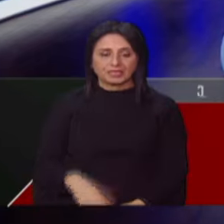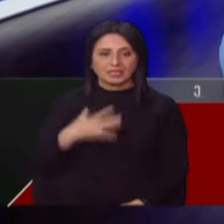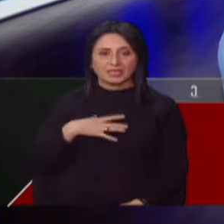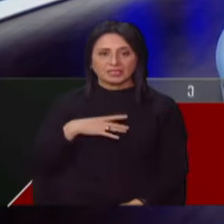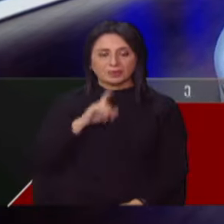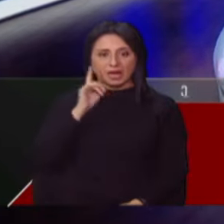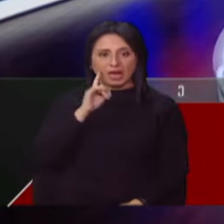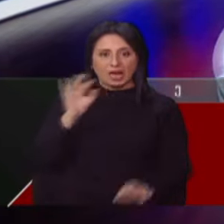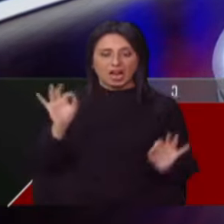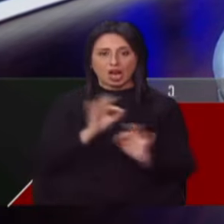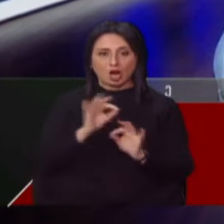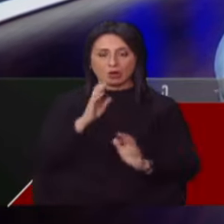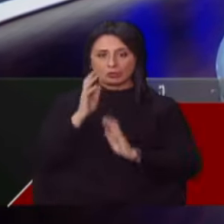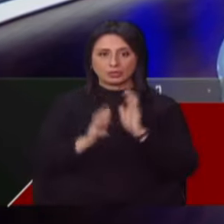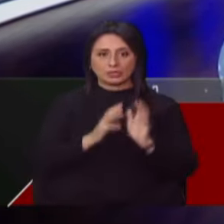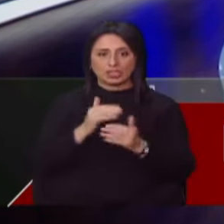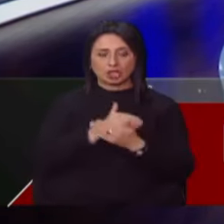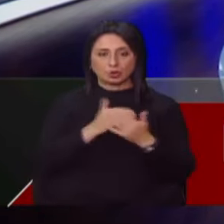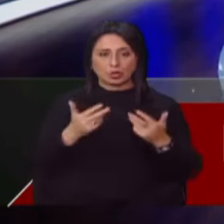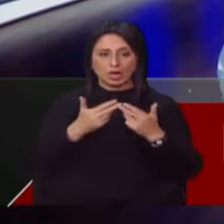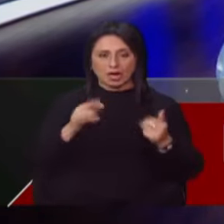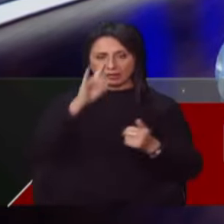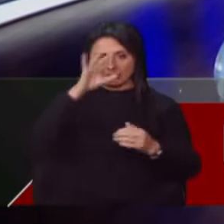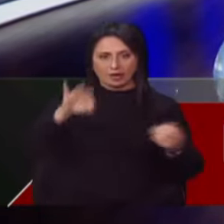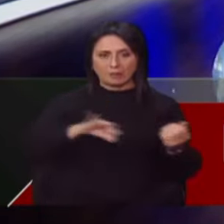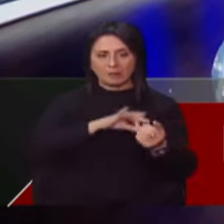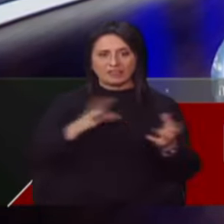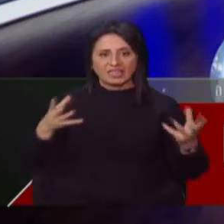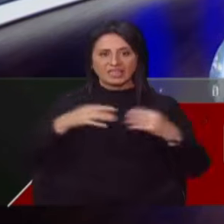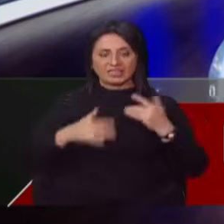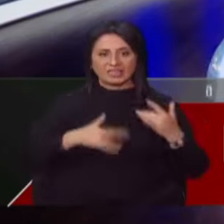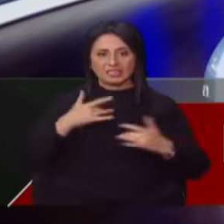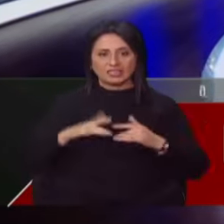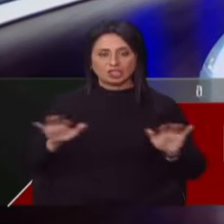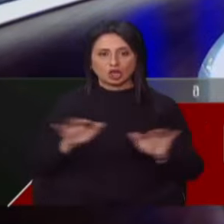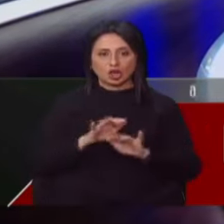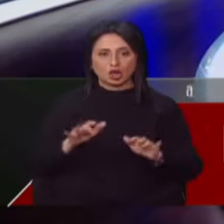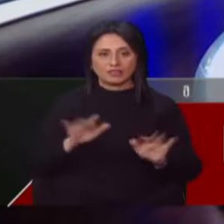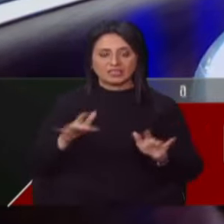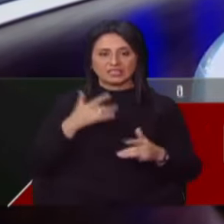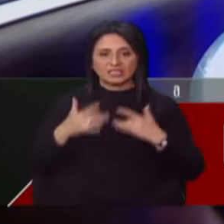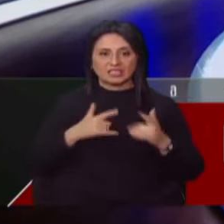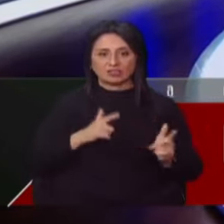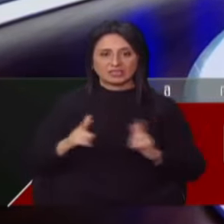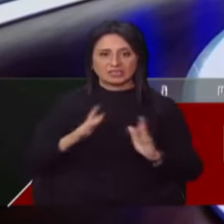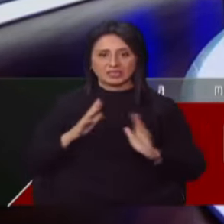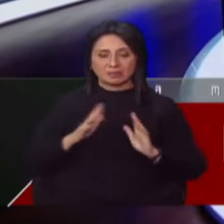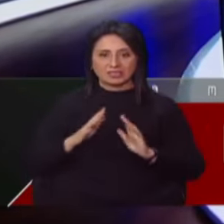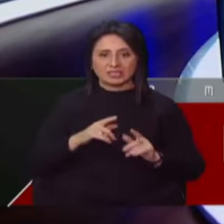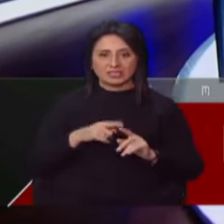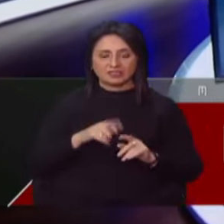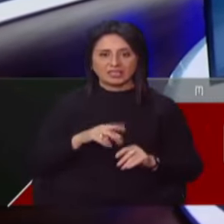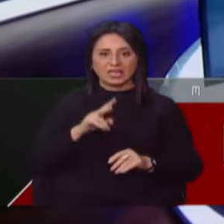Felicii ახალგაზრდული ორკესტრი და საერთაშორისო დონეზე აღიარებული მევიოლინე ერთად სცენაზე კონსერვატორიაში საკონცერტო სამზადისია